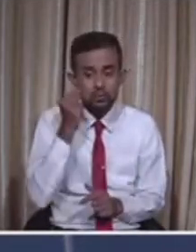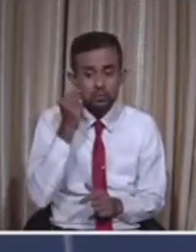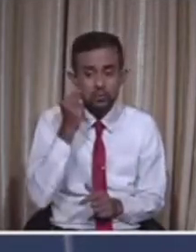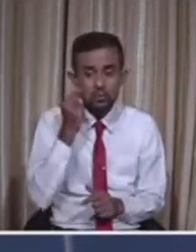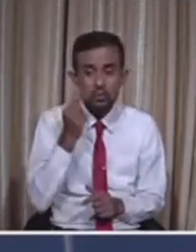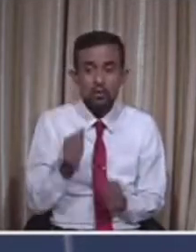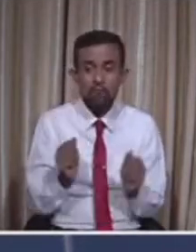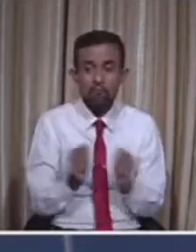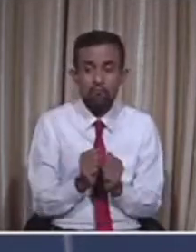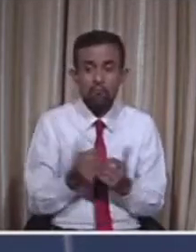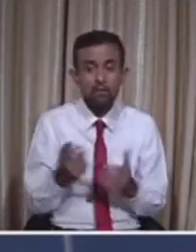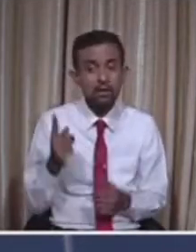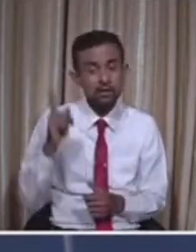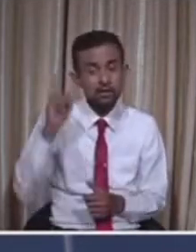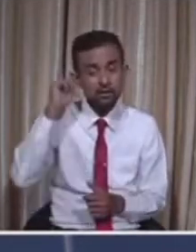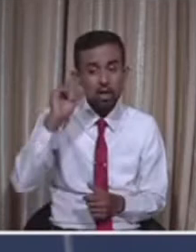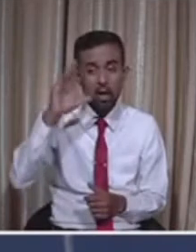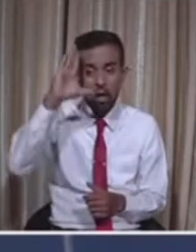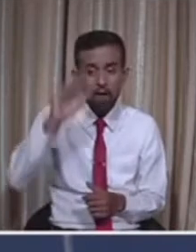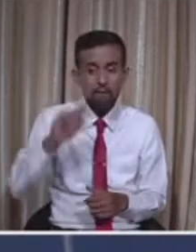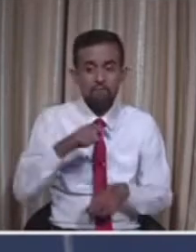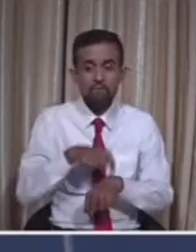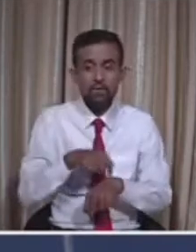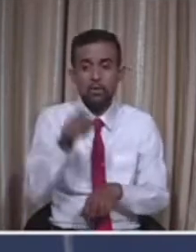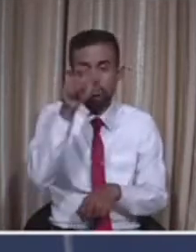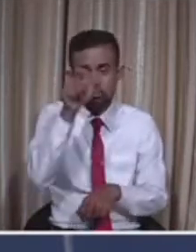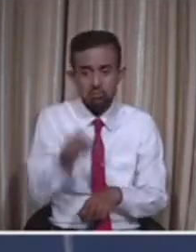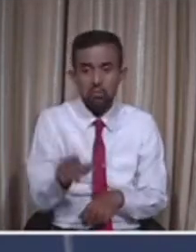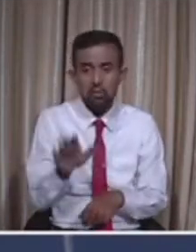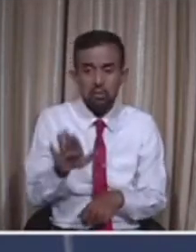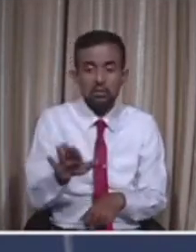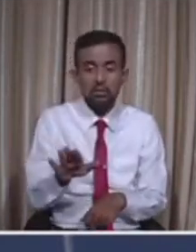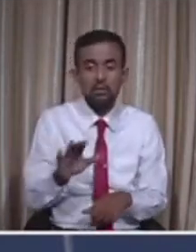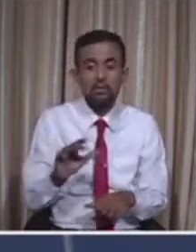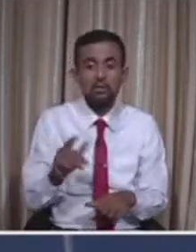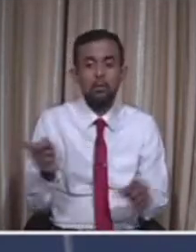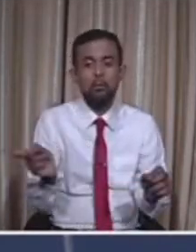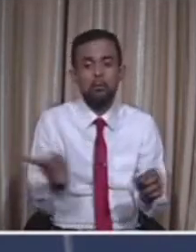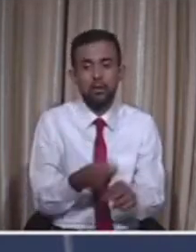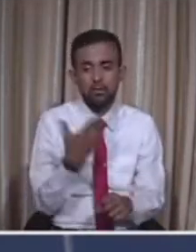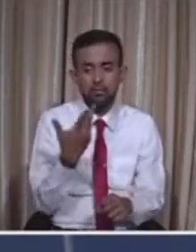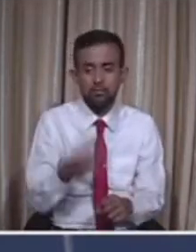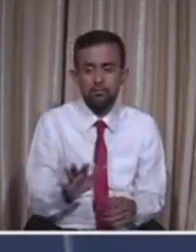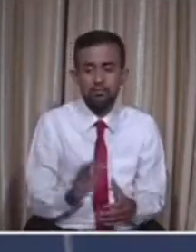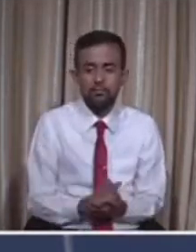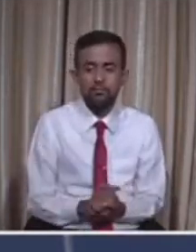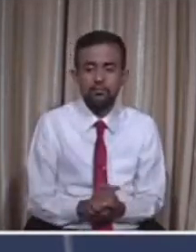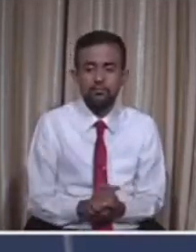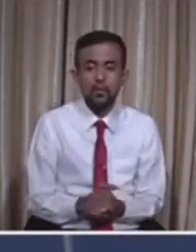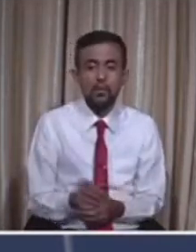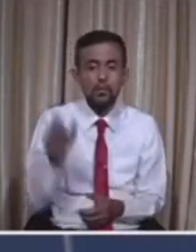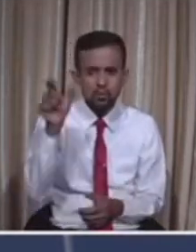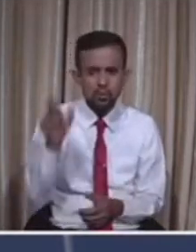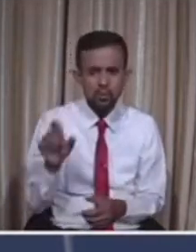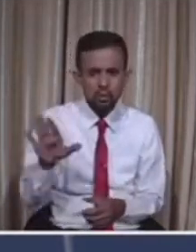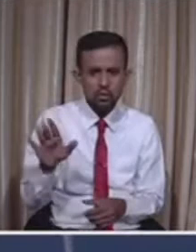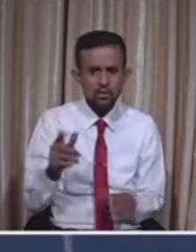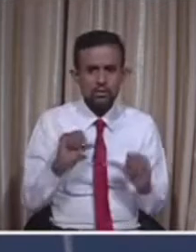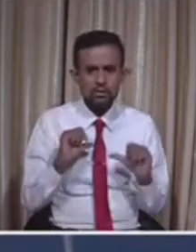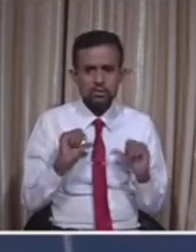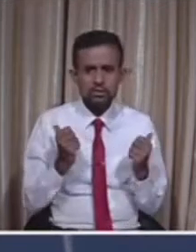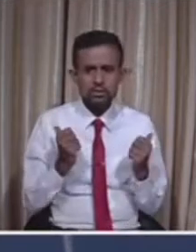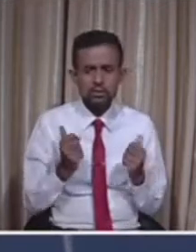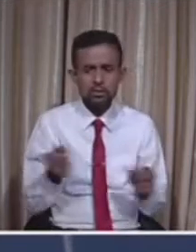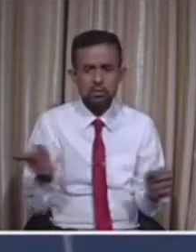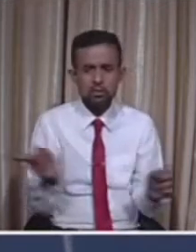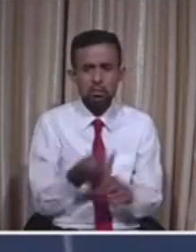edina sawasyamedi metumage jeevithaya pahara gatte metumage jeevithaya